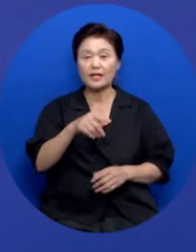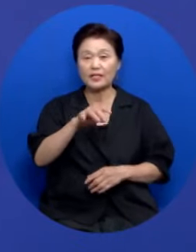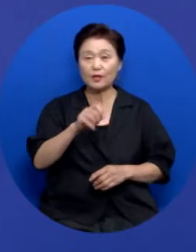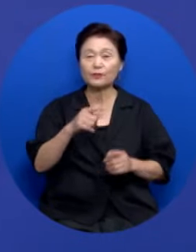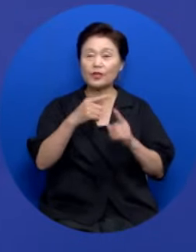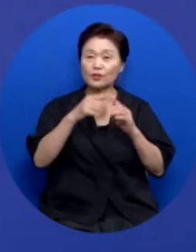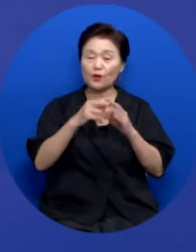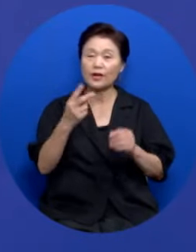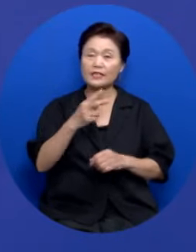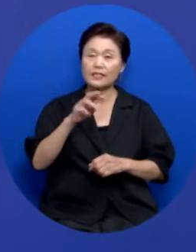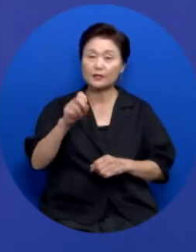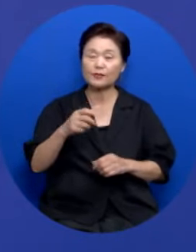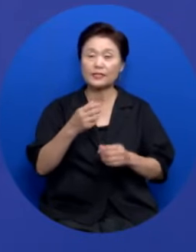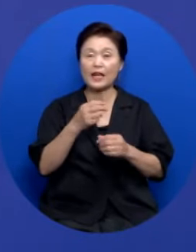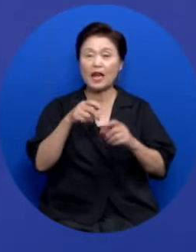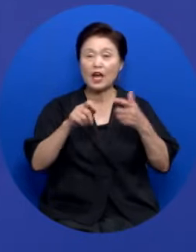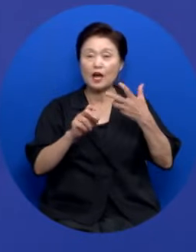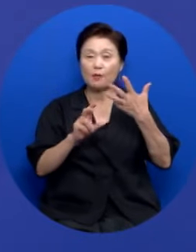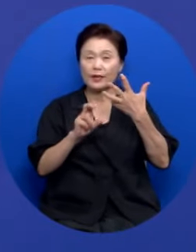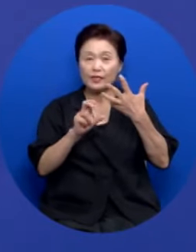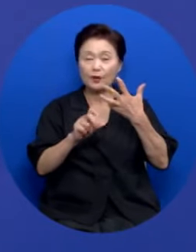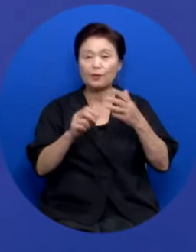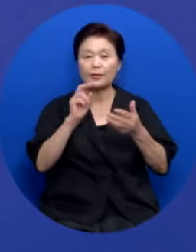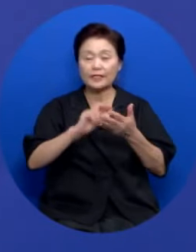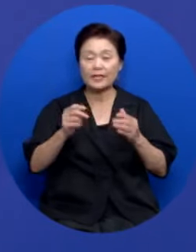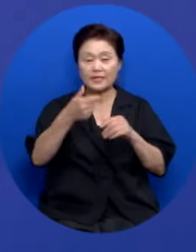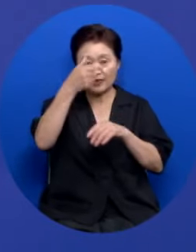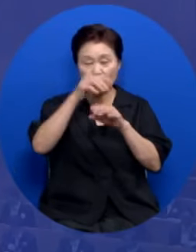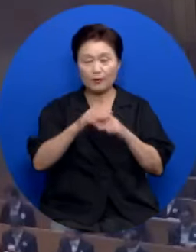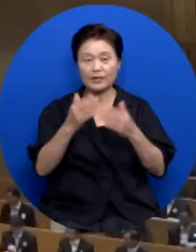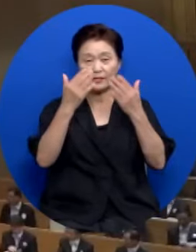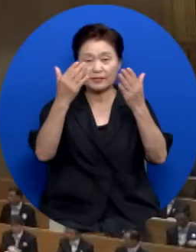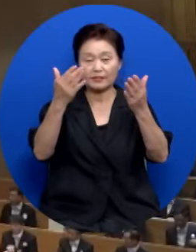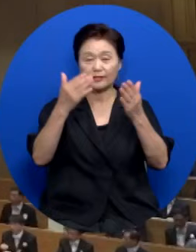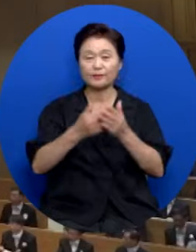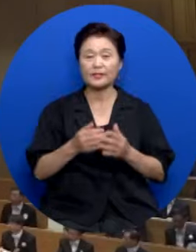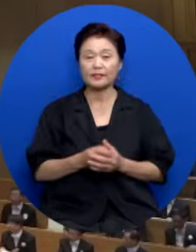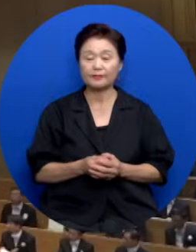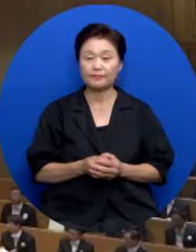세문안교회가 2024년 광복주일 찬양 예배를 드렸습니다.